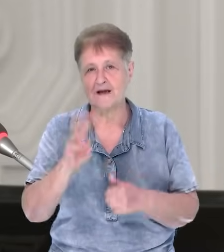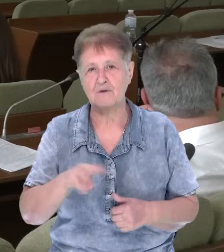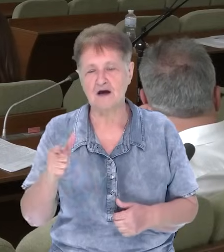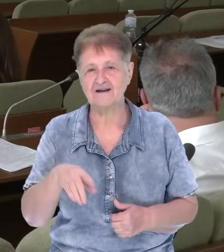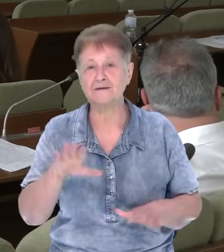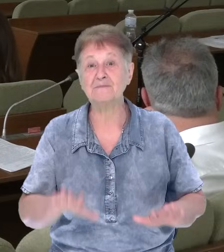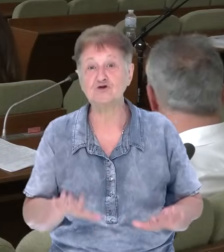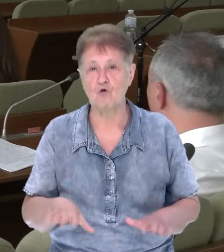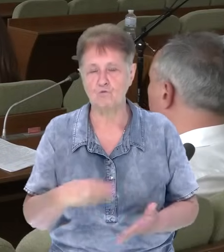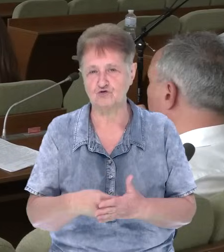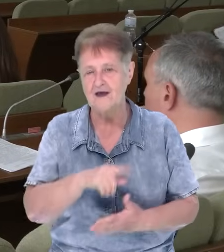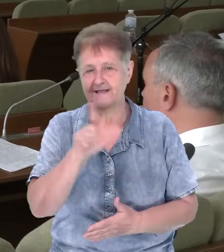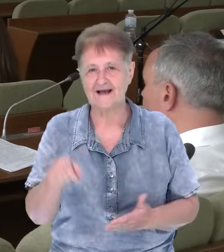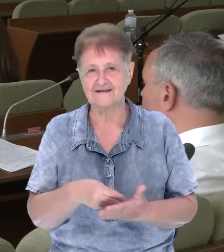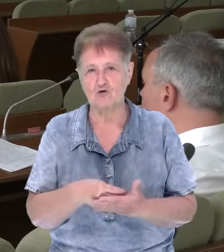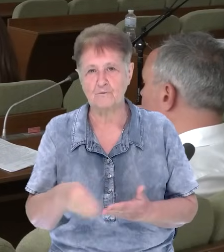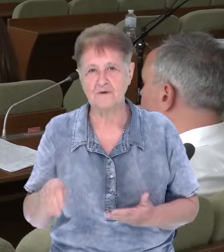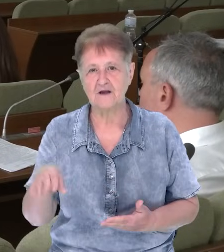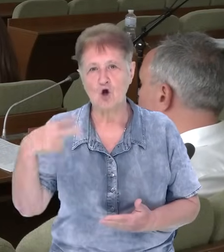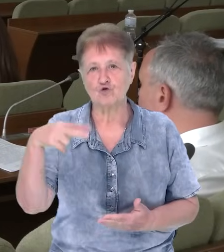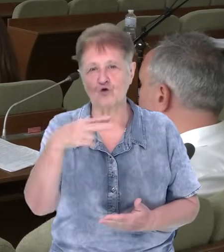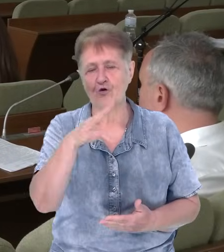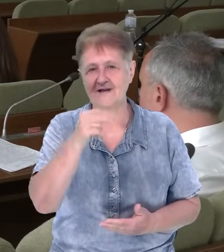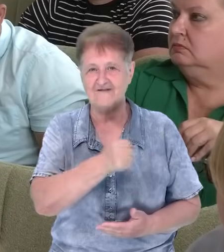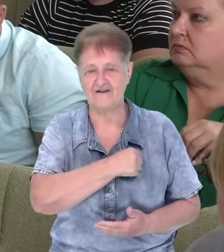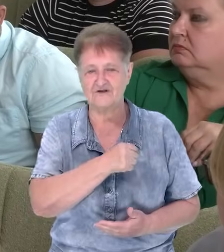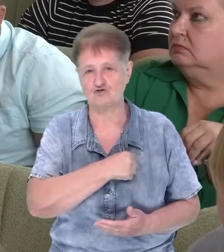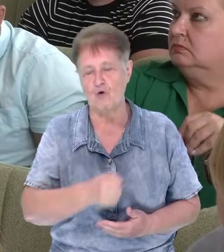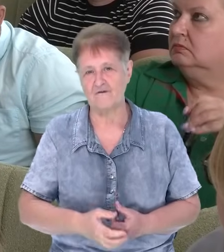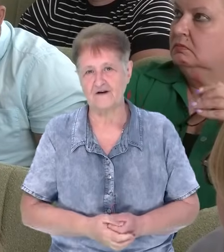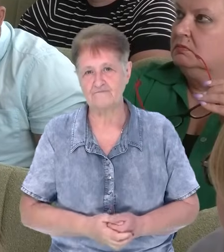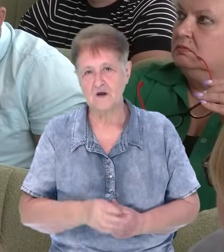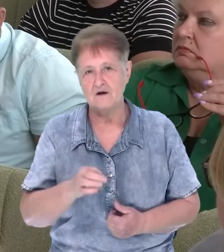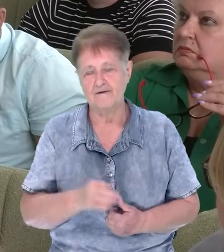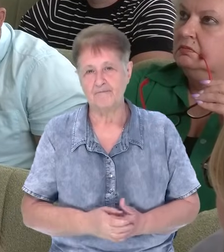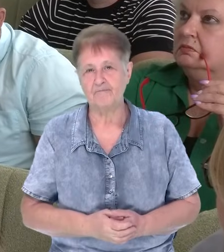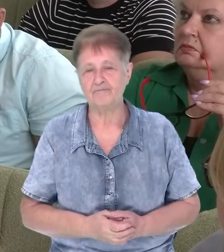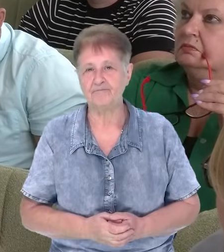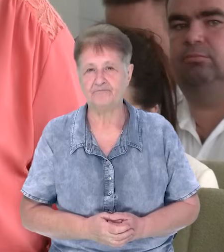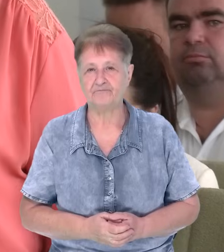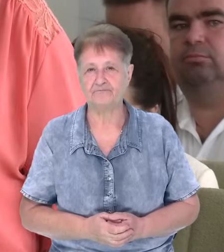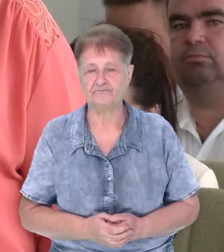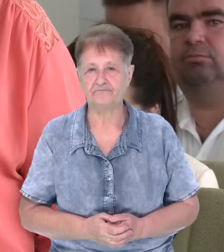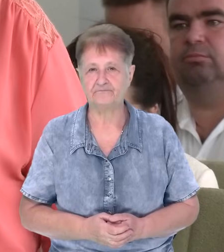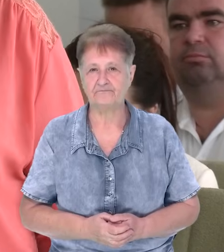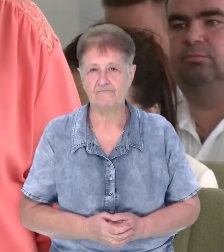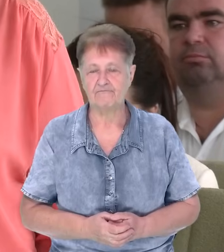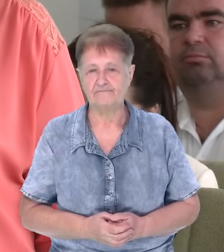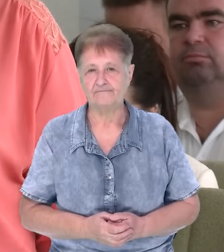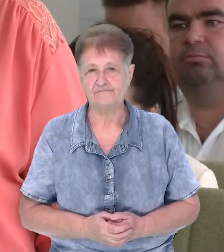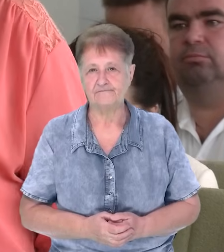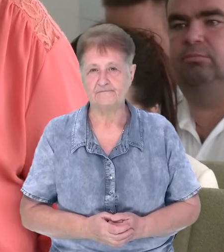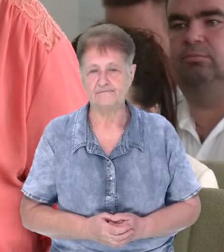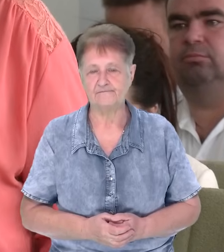мільйонів гривень з міського бюджету на закупівлю дронів для військових. Олександра Мілашевська, Валерій Циркун, Суспільне новини,